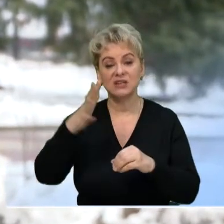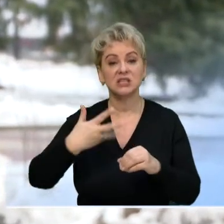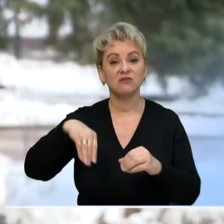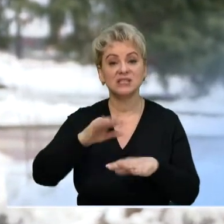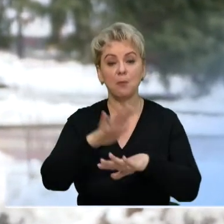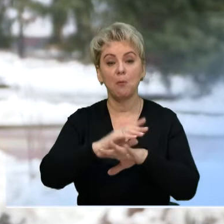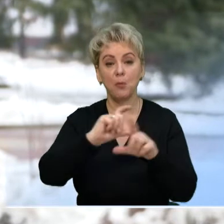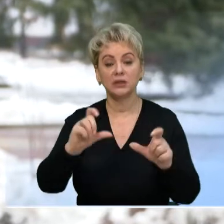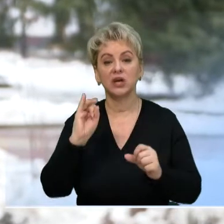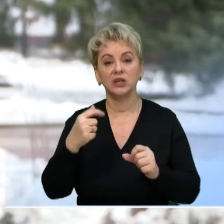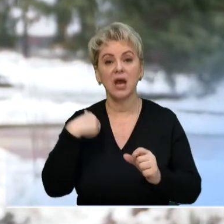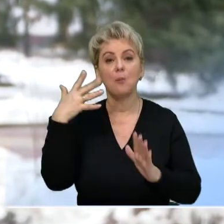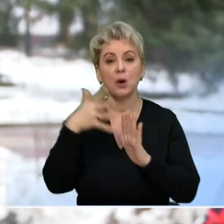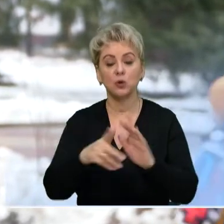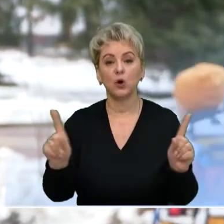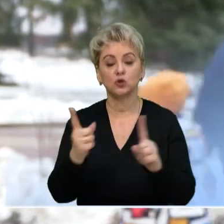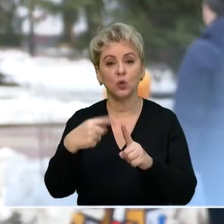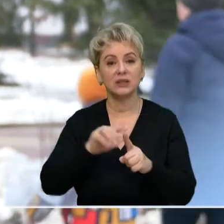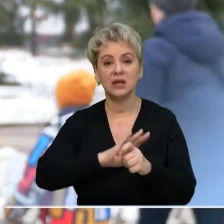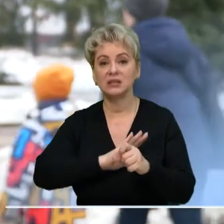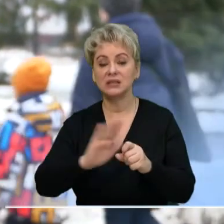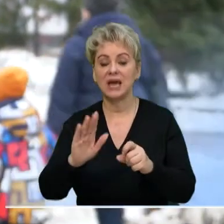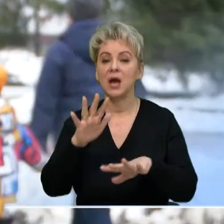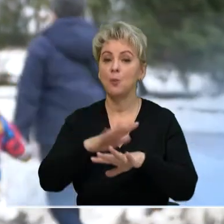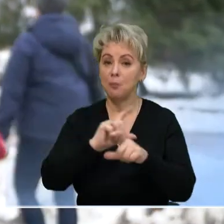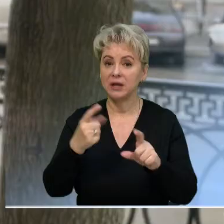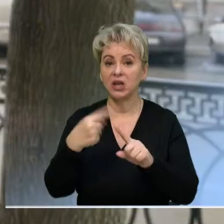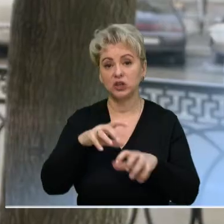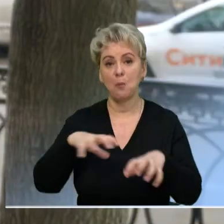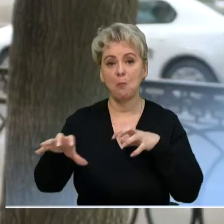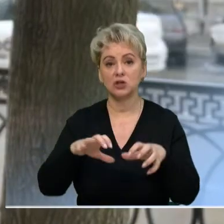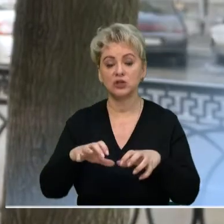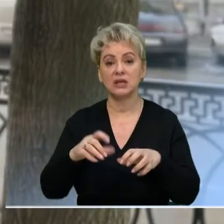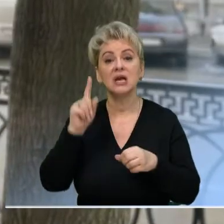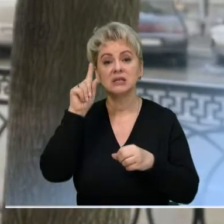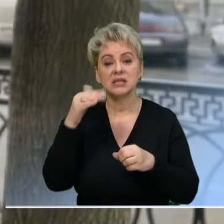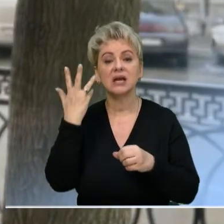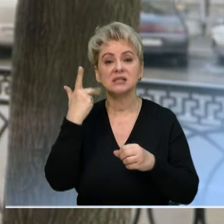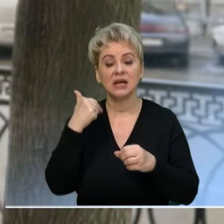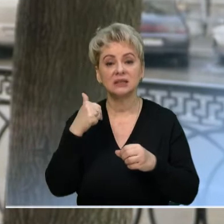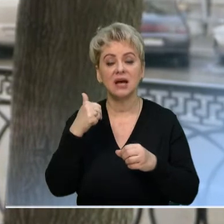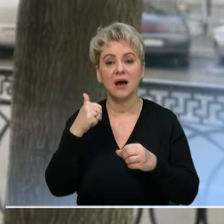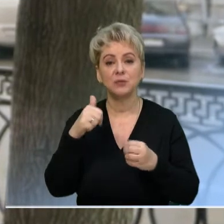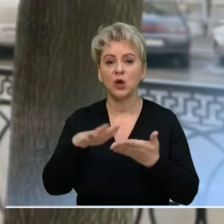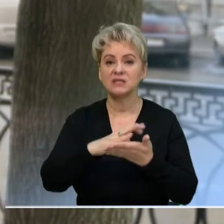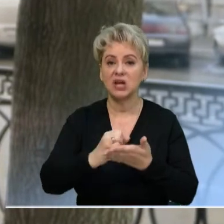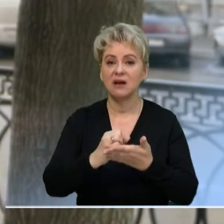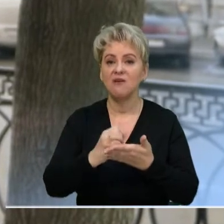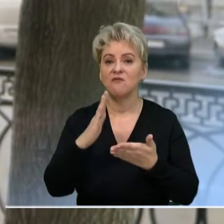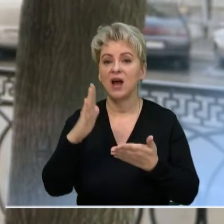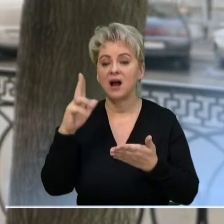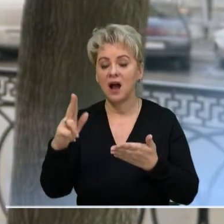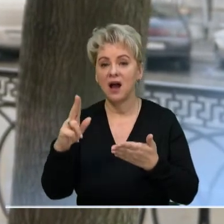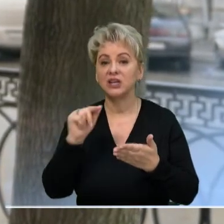всем банка, и я понимаю, что это не этот банк, и это мошенники. Ну, знаете, вот когда взламывают страницу ВК и